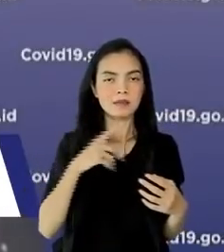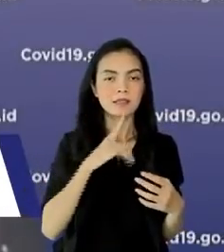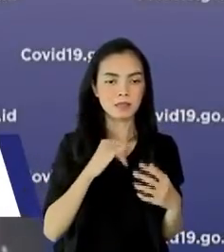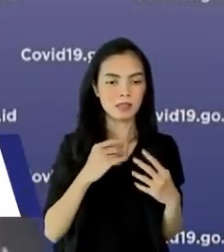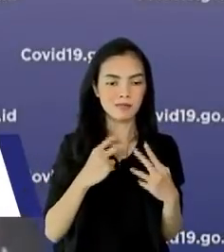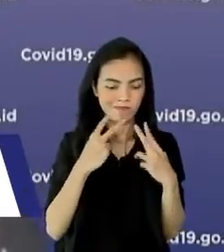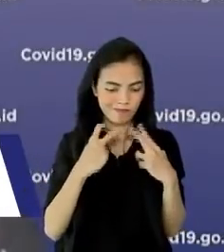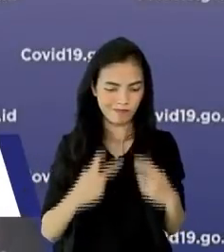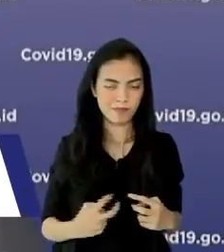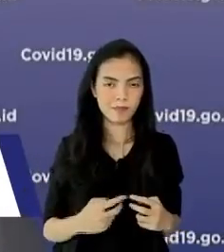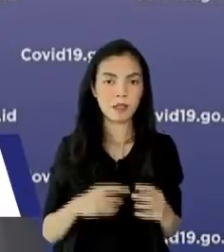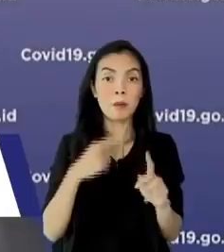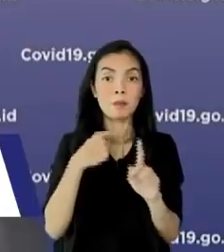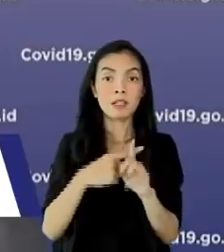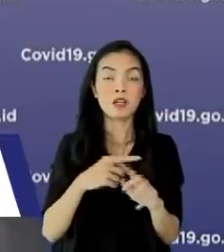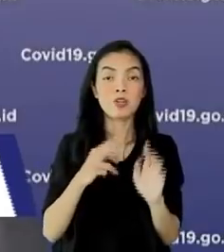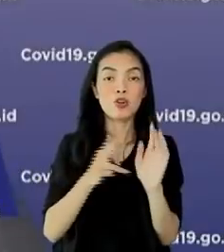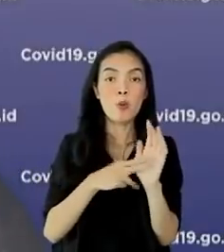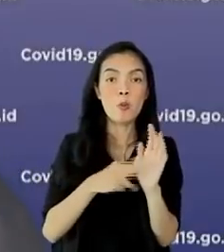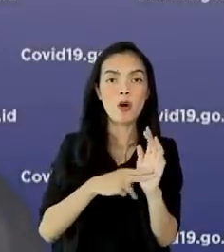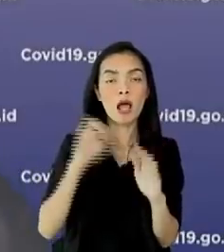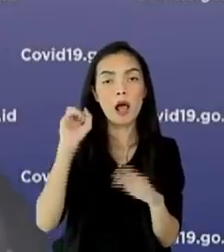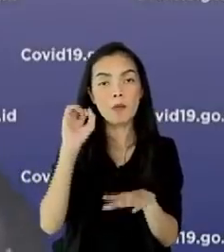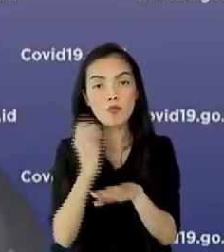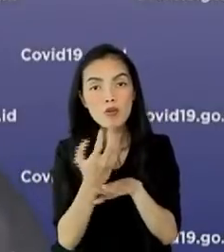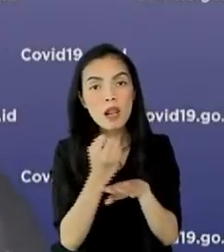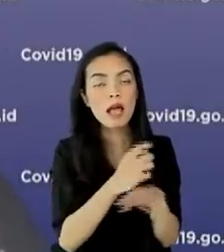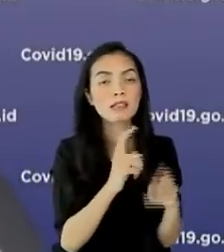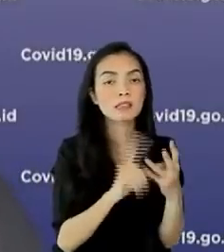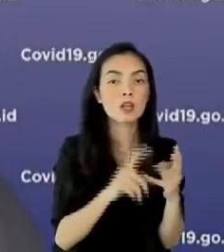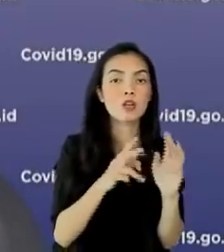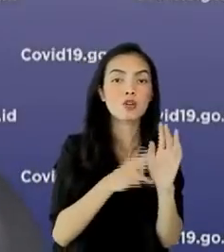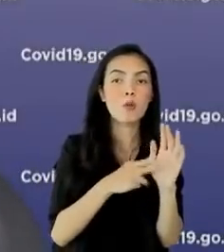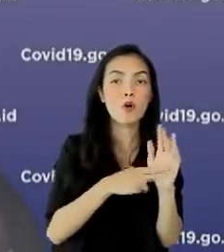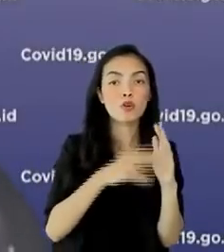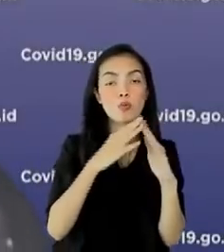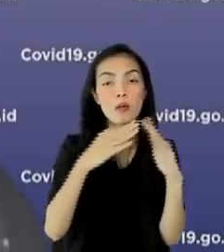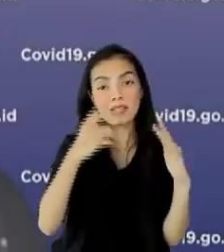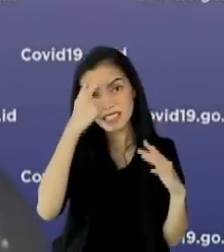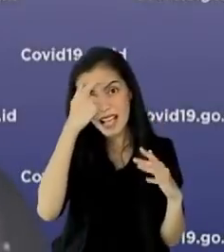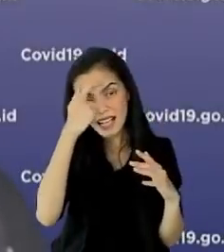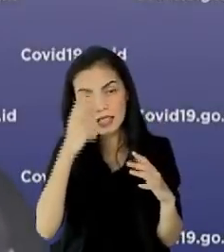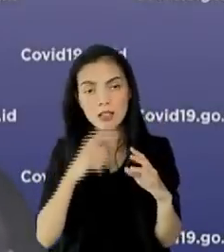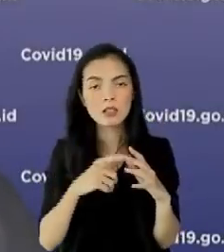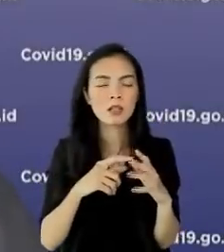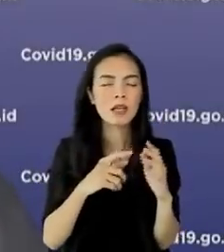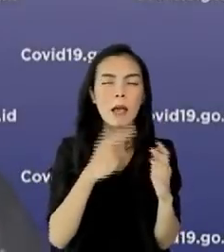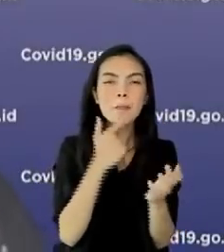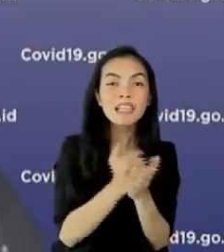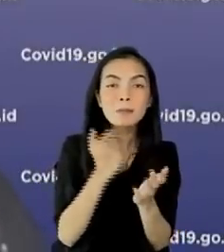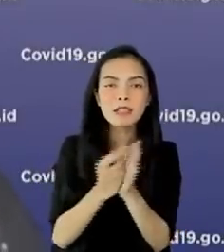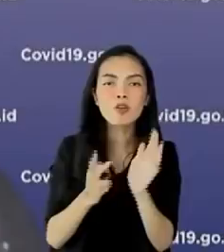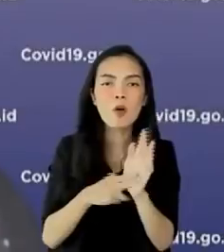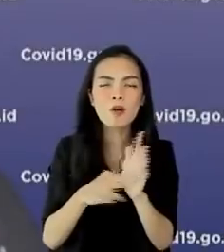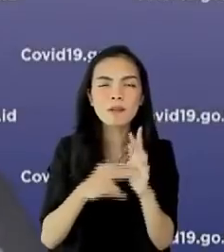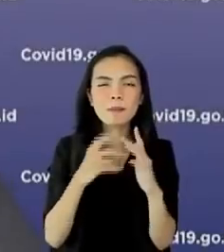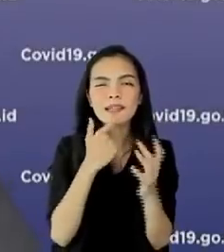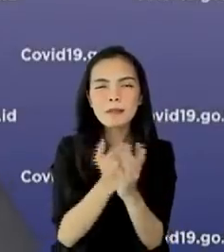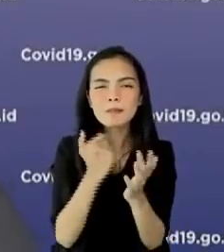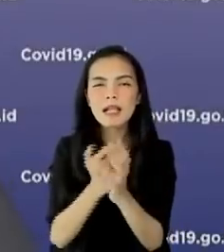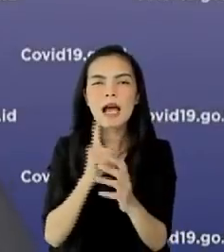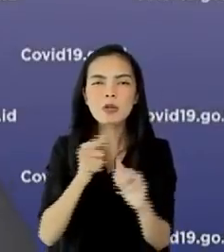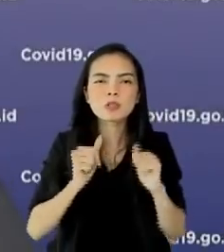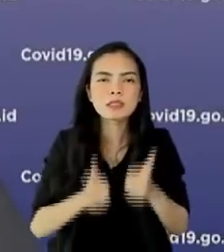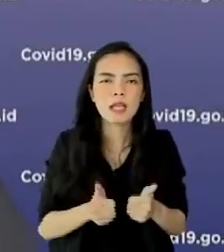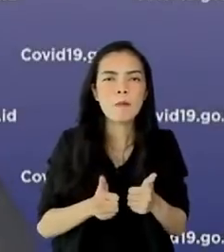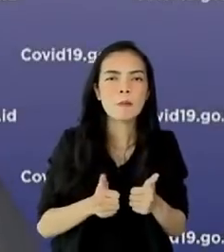lupa nomor-nomor kontak penting darurat, ambulan, rumah sakit, itu udah harus standby. Itu harus selalu kita pastikan ada